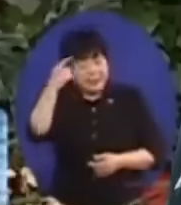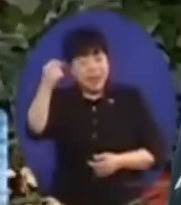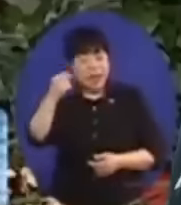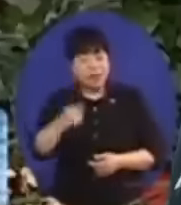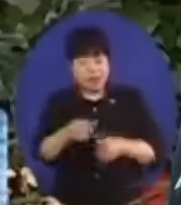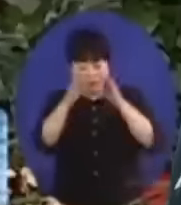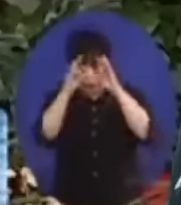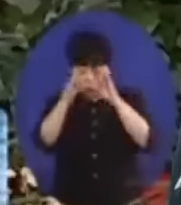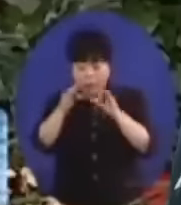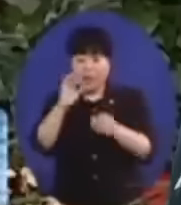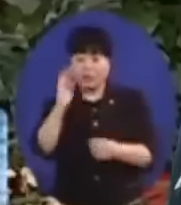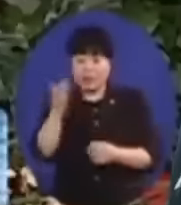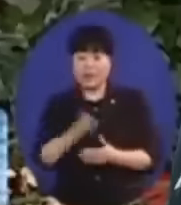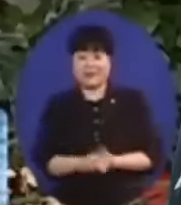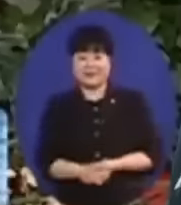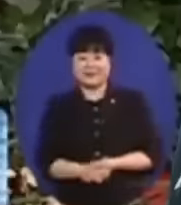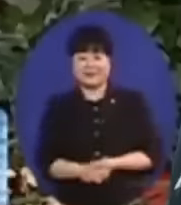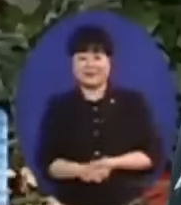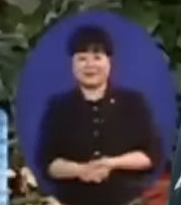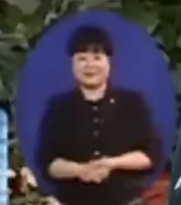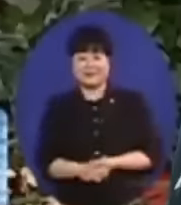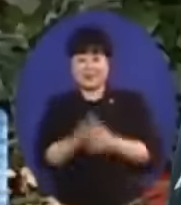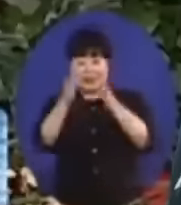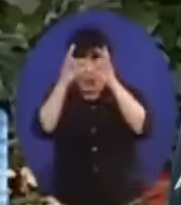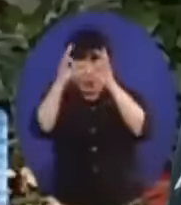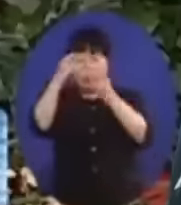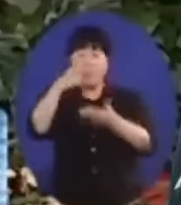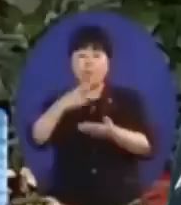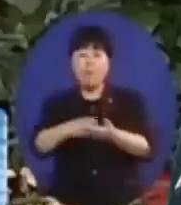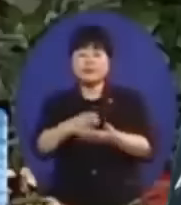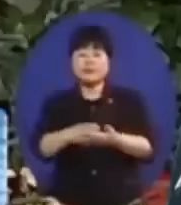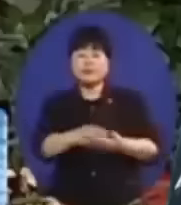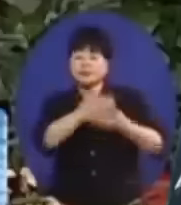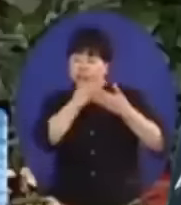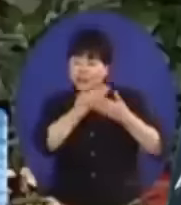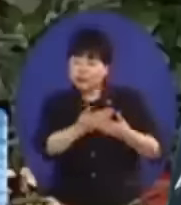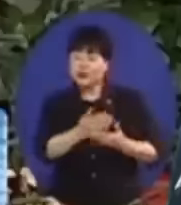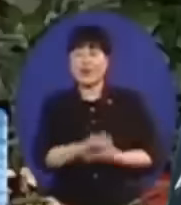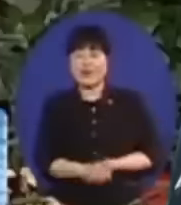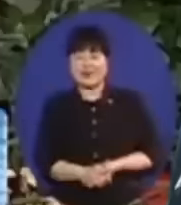바라보는 것입니다. 그 바라봄의 법칙이 굉장히 중요한 것입니다.